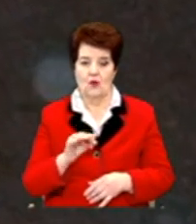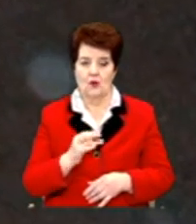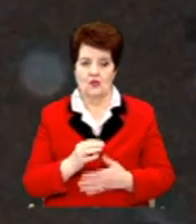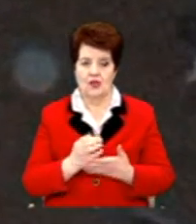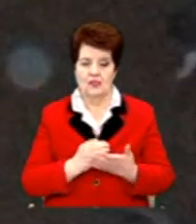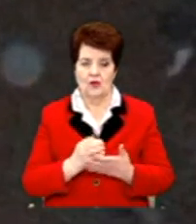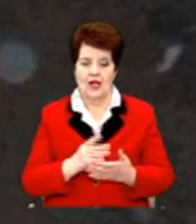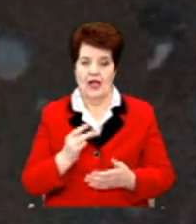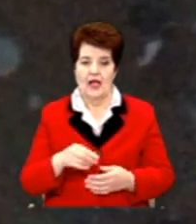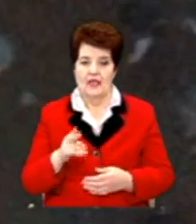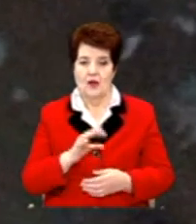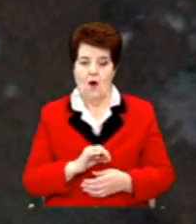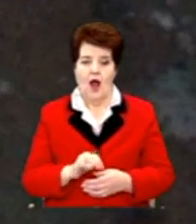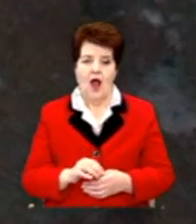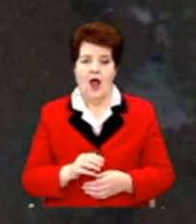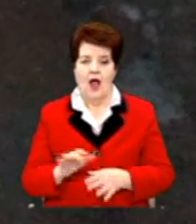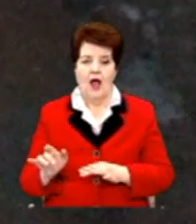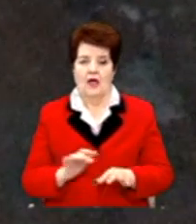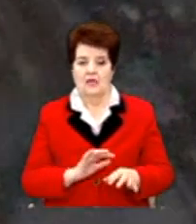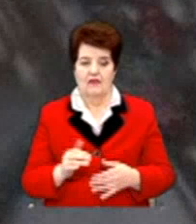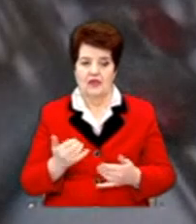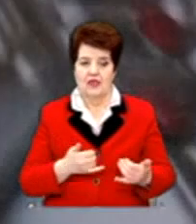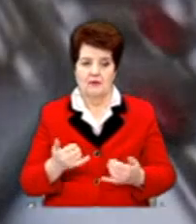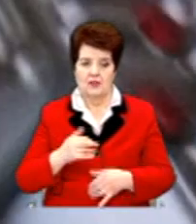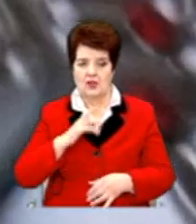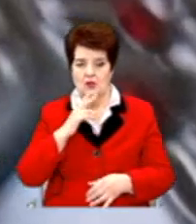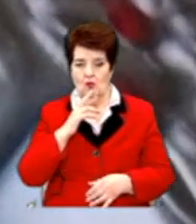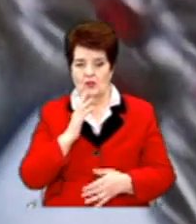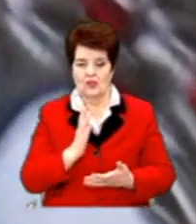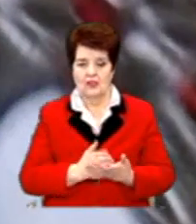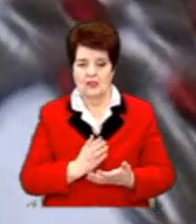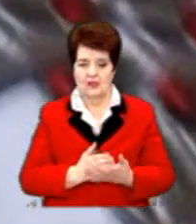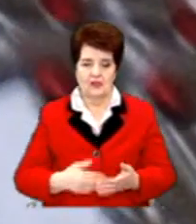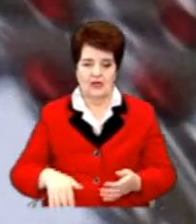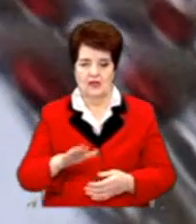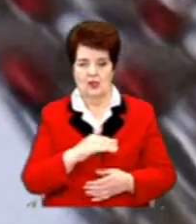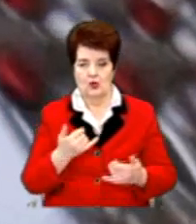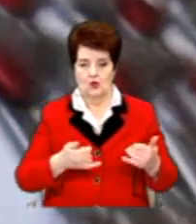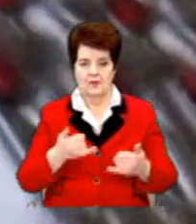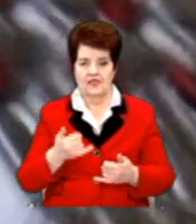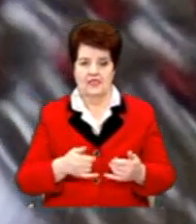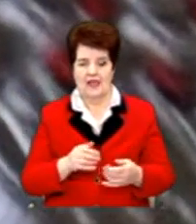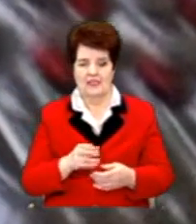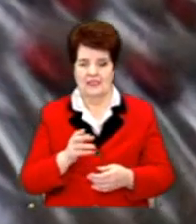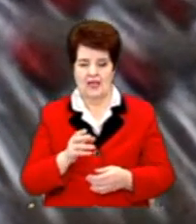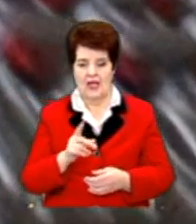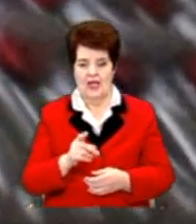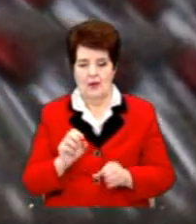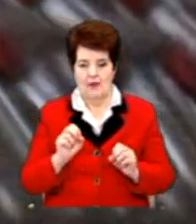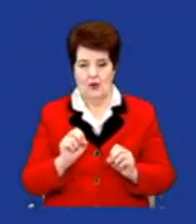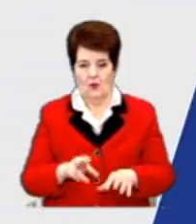surse radioactive și cantități mari de deșeuri chimice toxice. Unde se aflau toate aceste substanțe periculoase, vedeți în